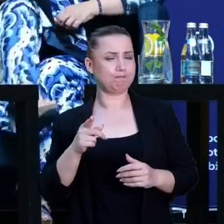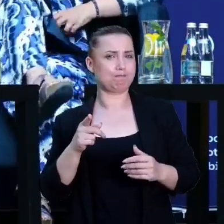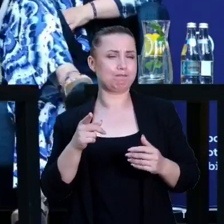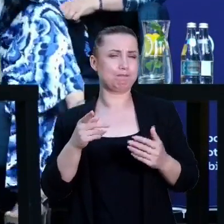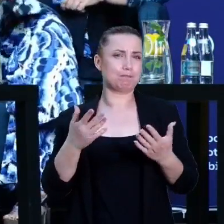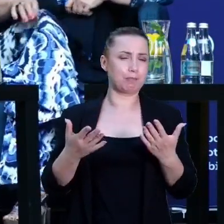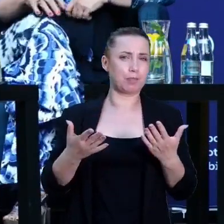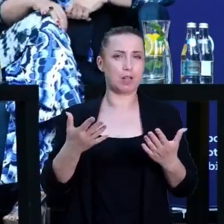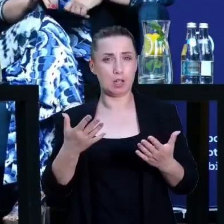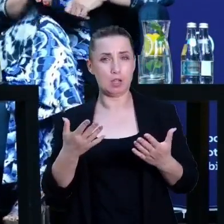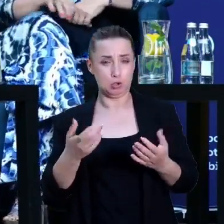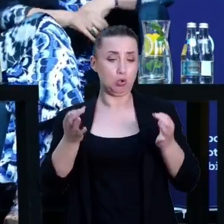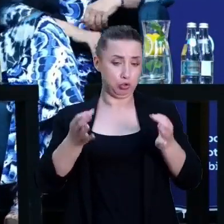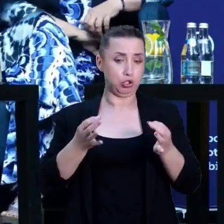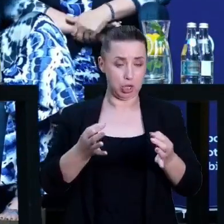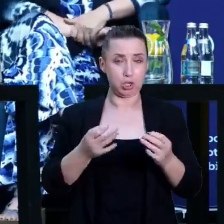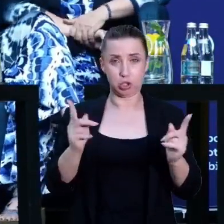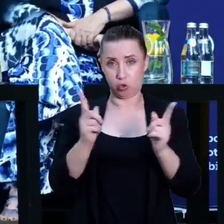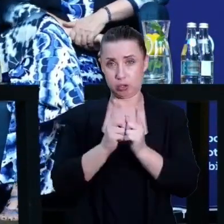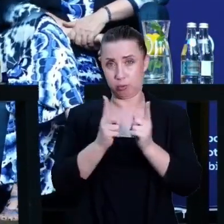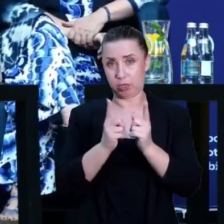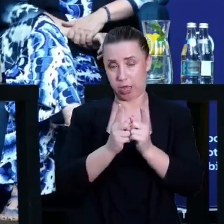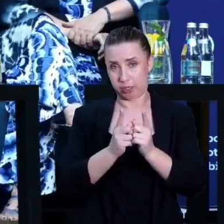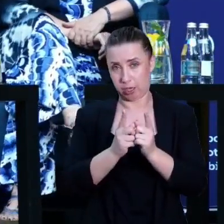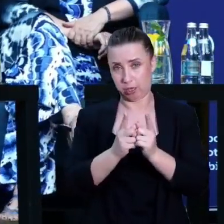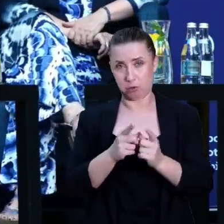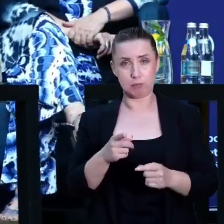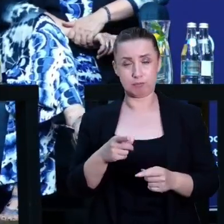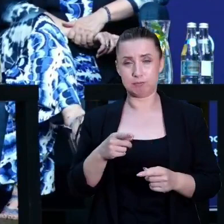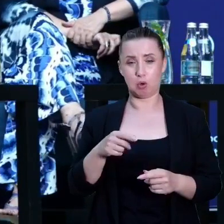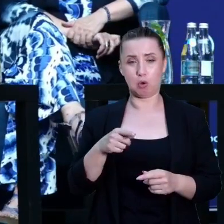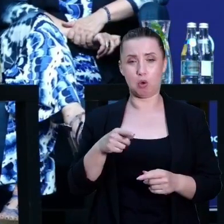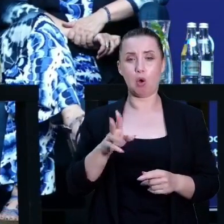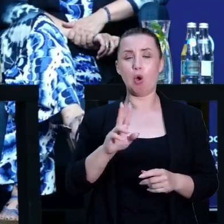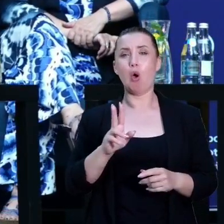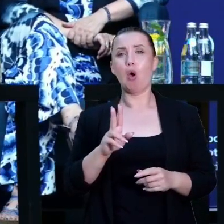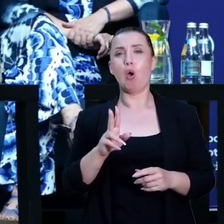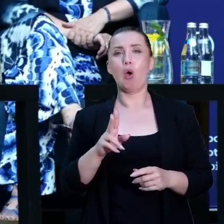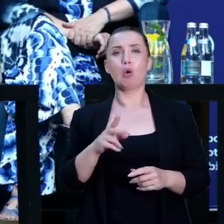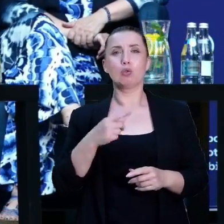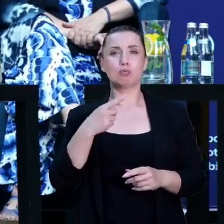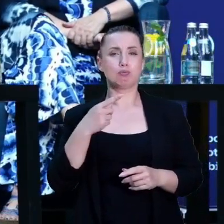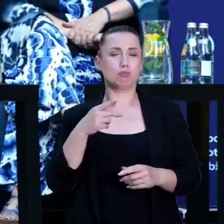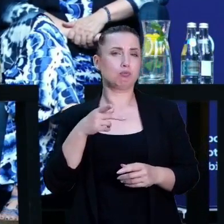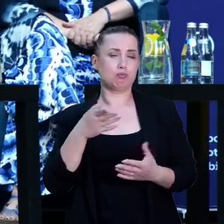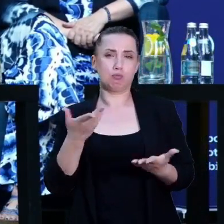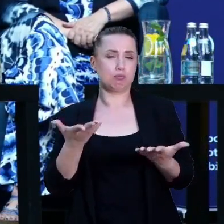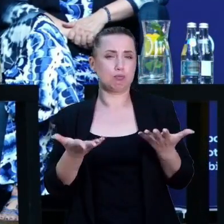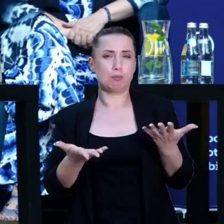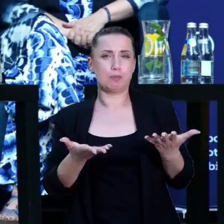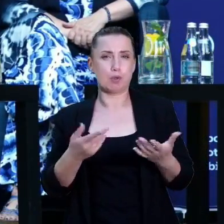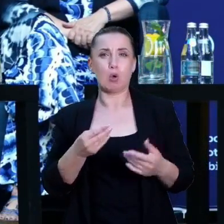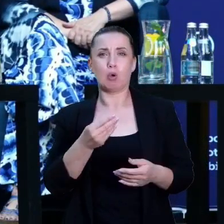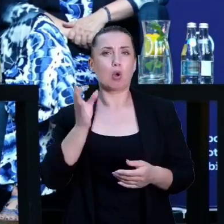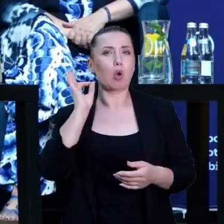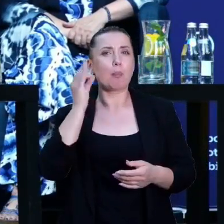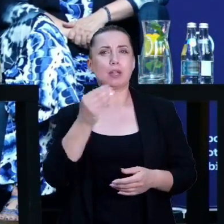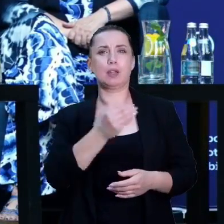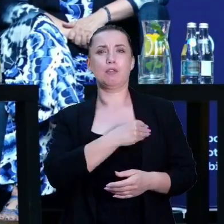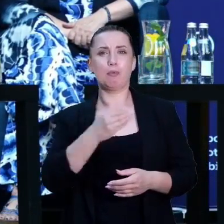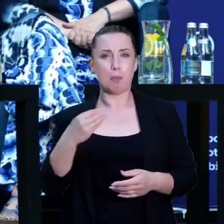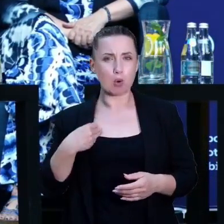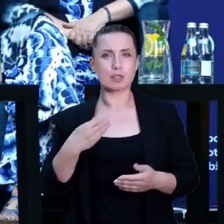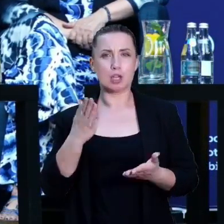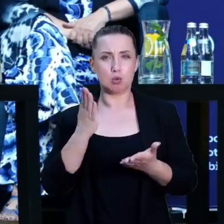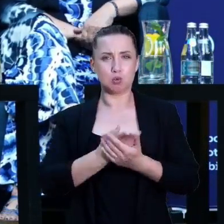zresztą dzisiejsze nasze tutaj dzisiejsza widownia to potwierdza, że kobiety w Polsce pokonują